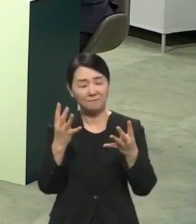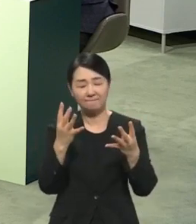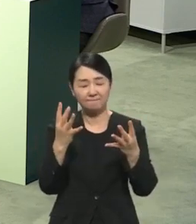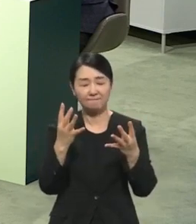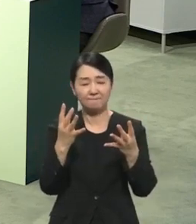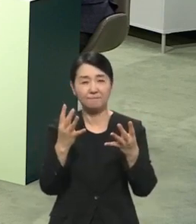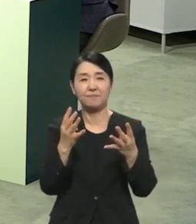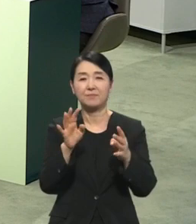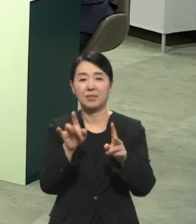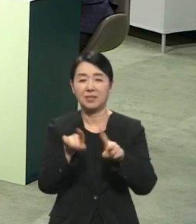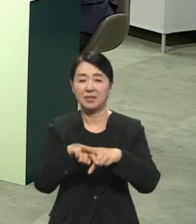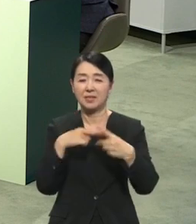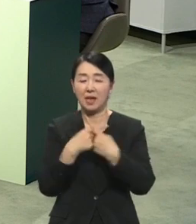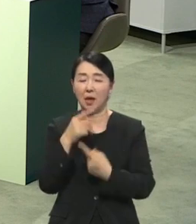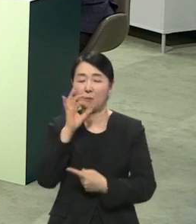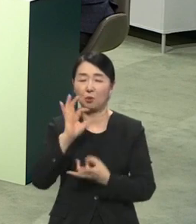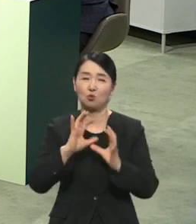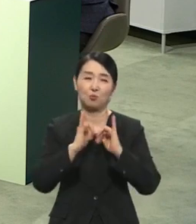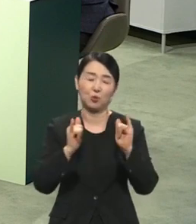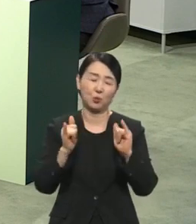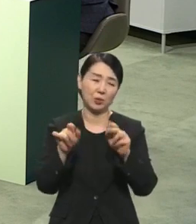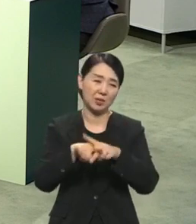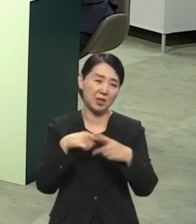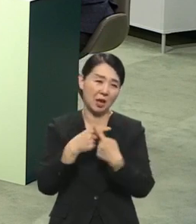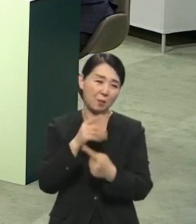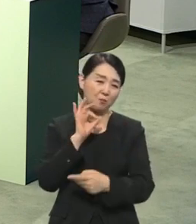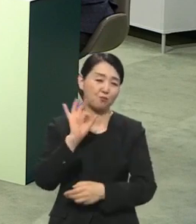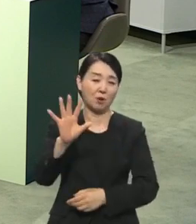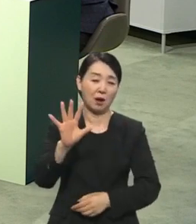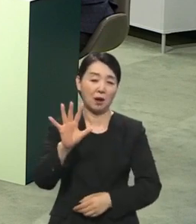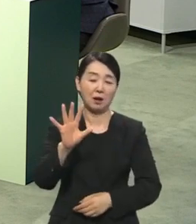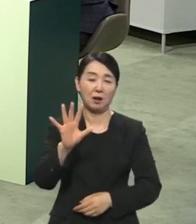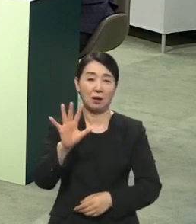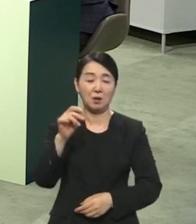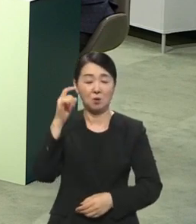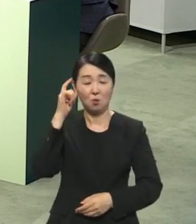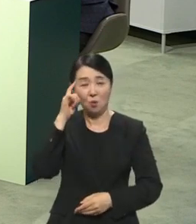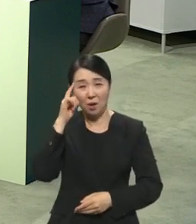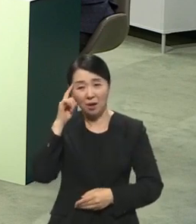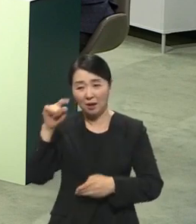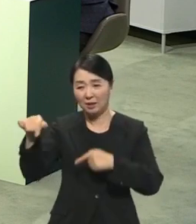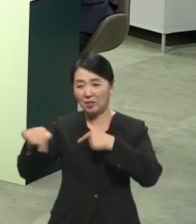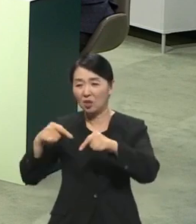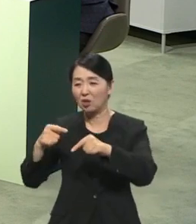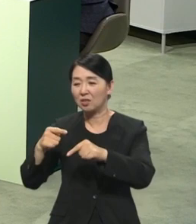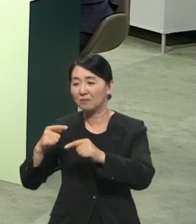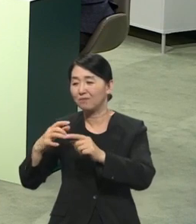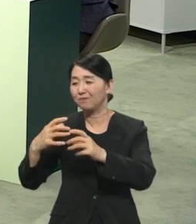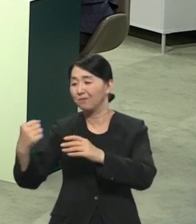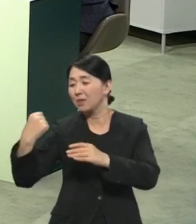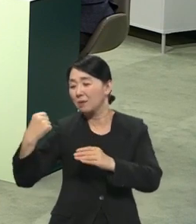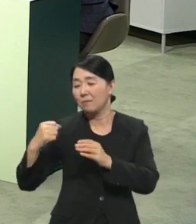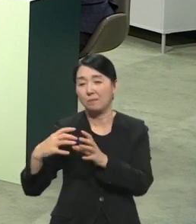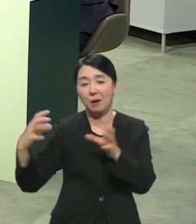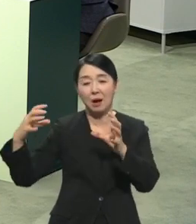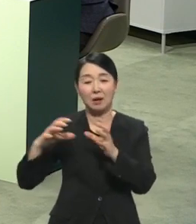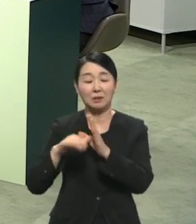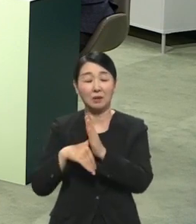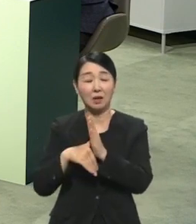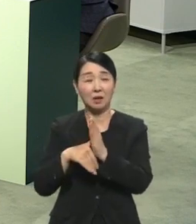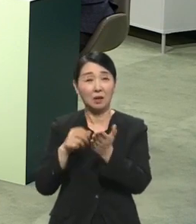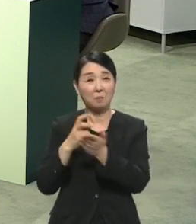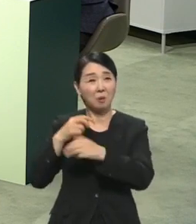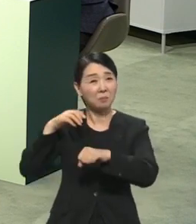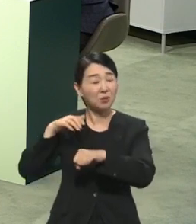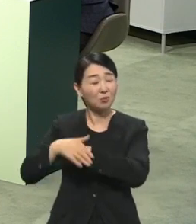국민들도 용납하지 않을거다 그렇게 생각해요 너무 정치적인 자기 세력 분리기 앞에 법치주의를 이렇게 무셔도